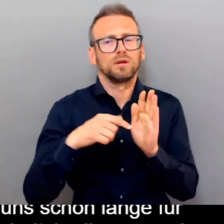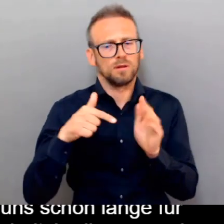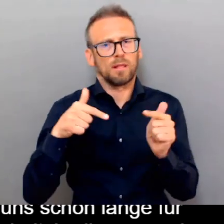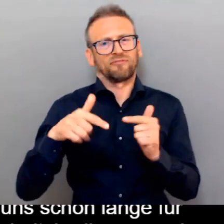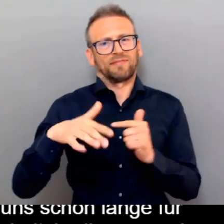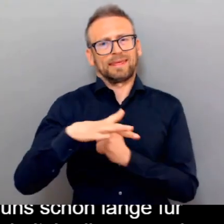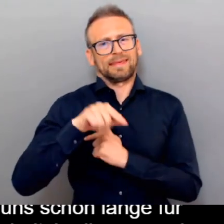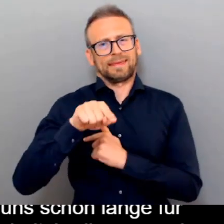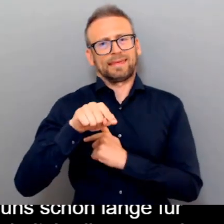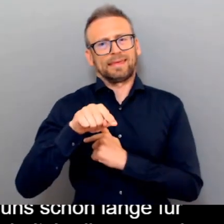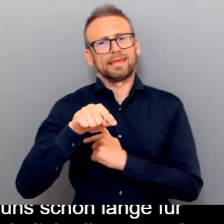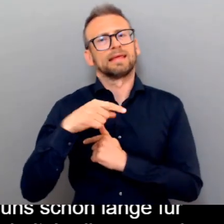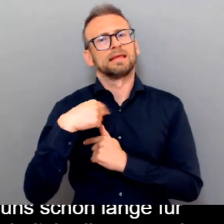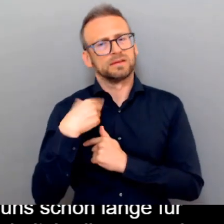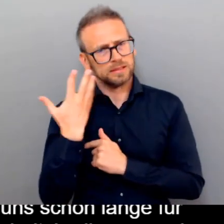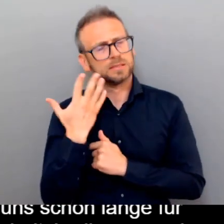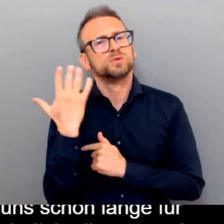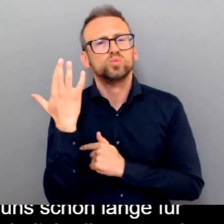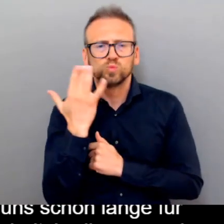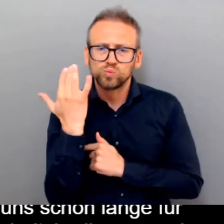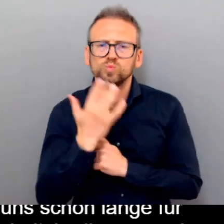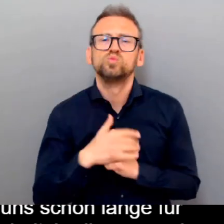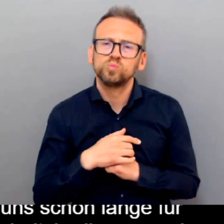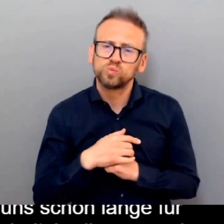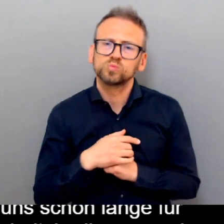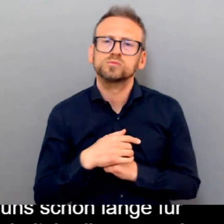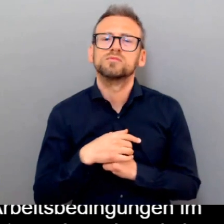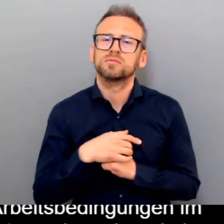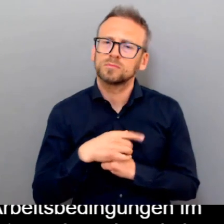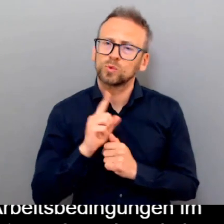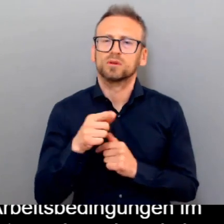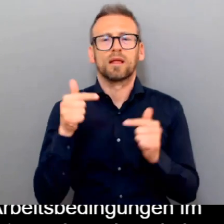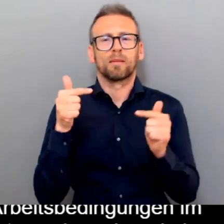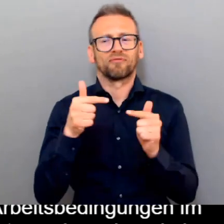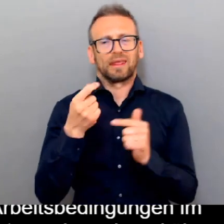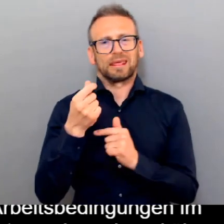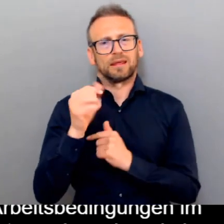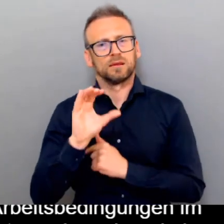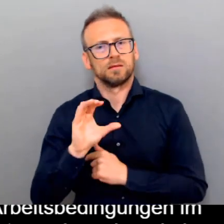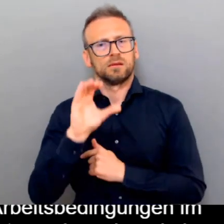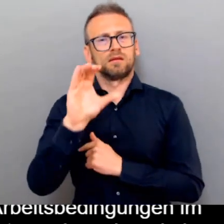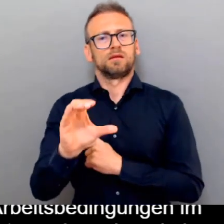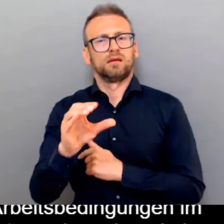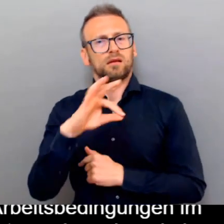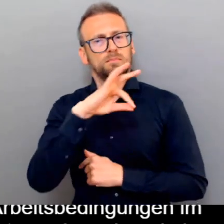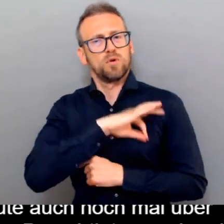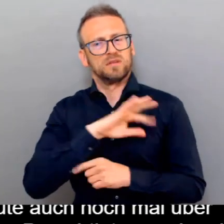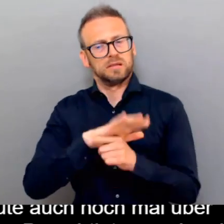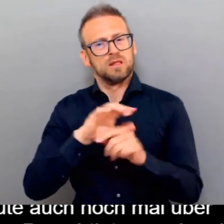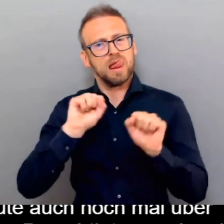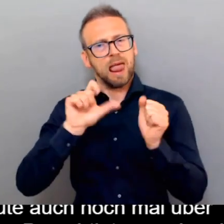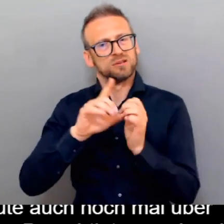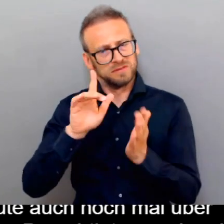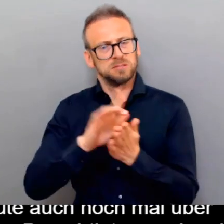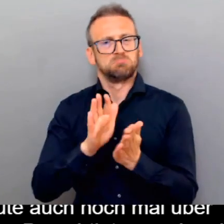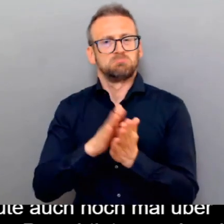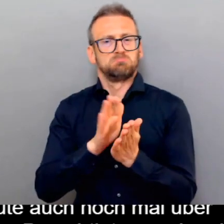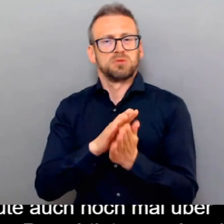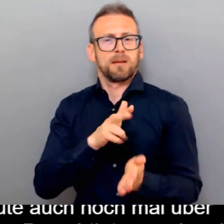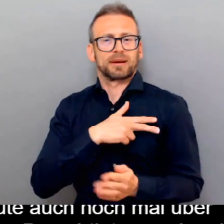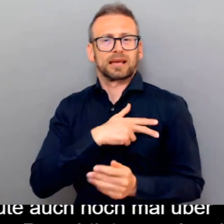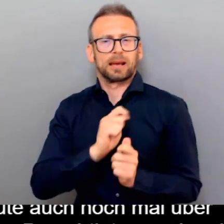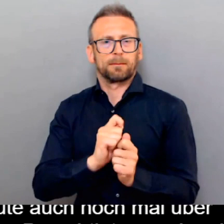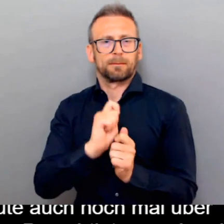stationären Behindertenhilfe. Da werden es noch mal circa 22.500 Personen sein, die davon